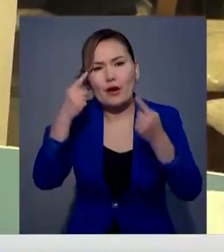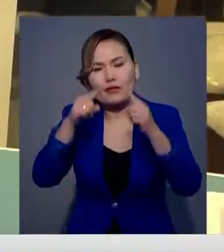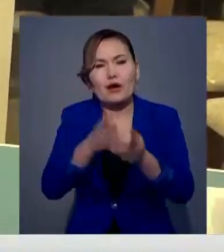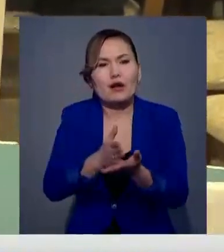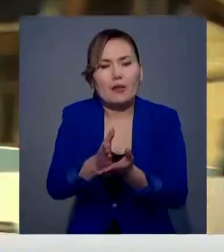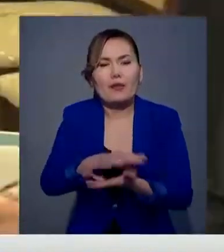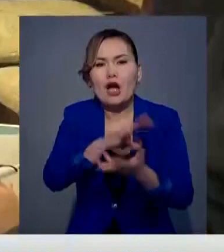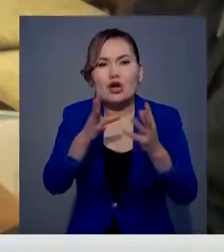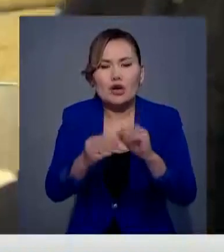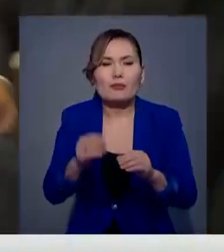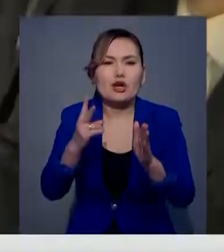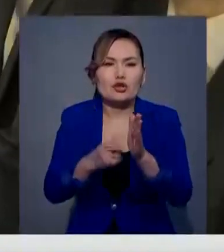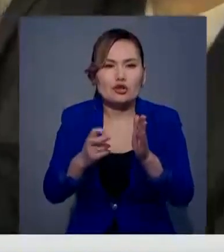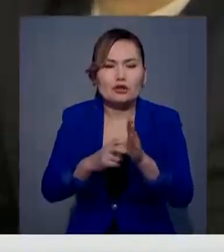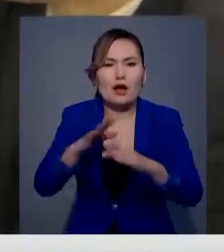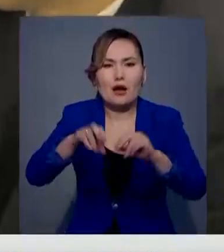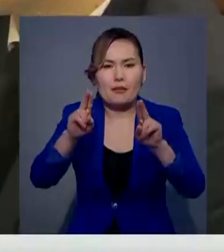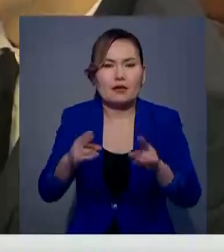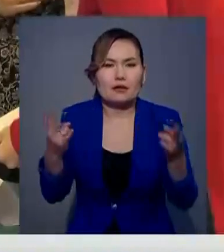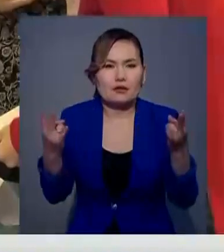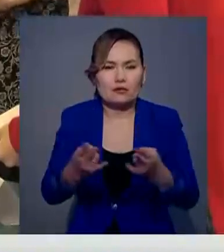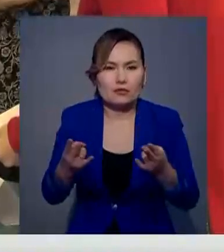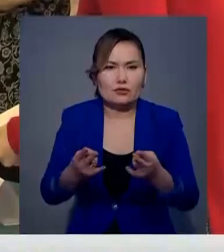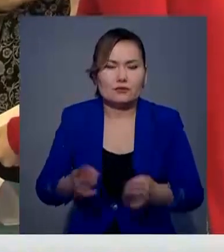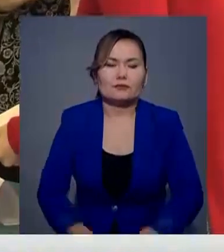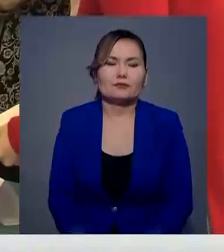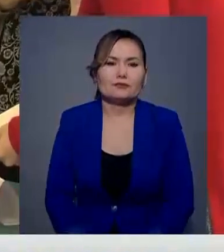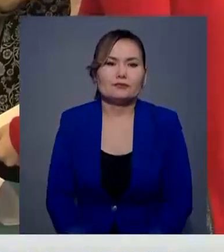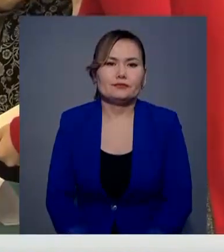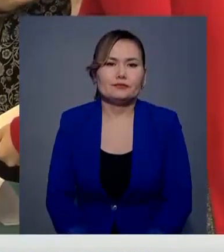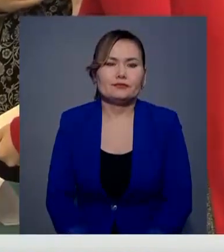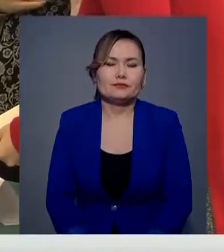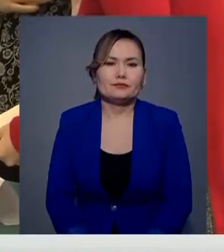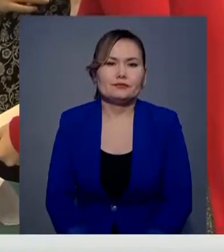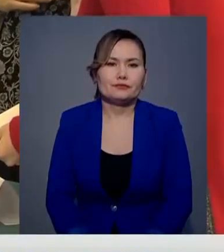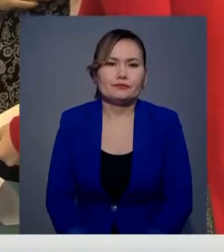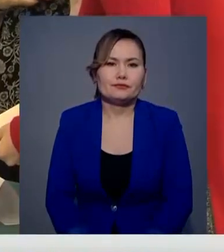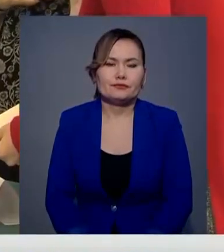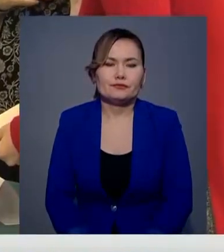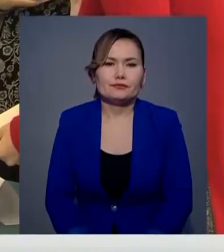бағытта жалпы 700-ден астам кадр тапшы. Эльмира Ахметова, Аслан Төлепов, Өскемен, хабар 24.